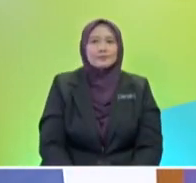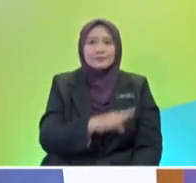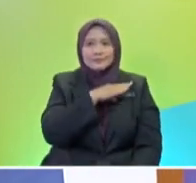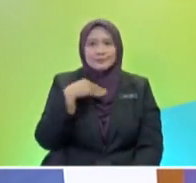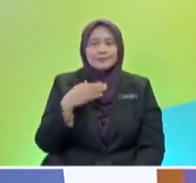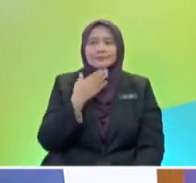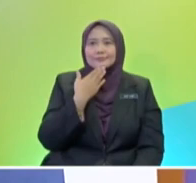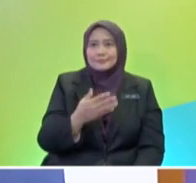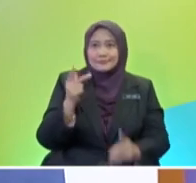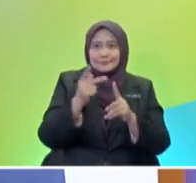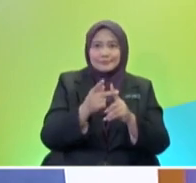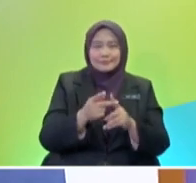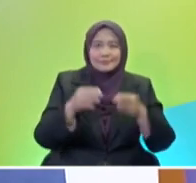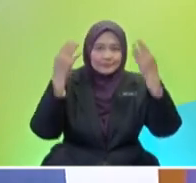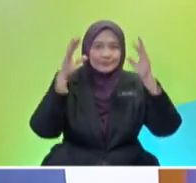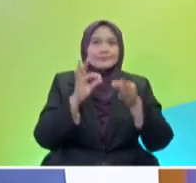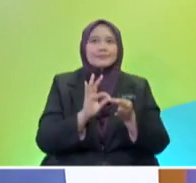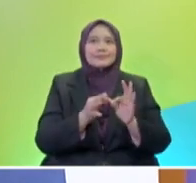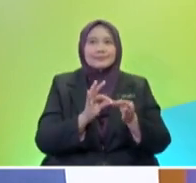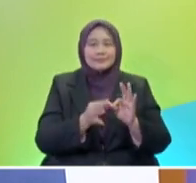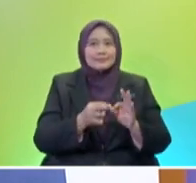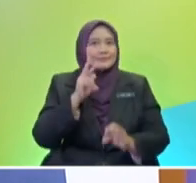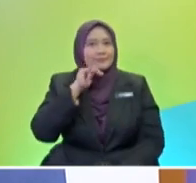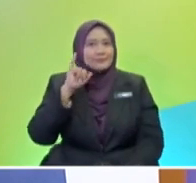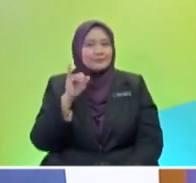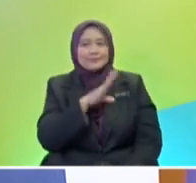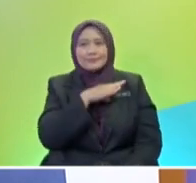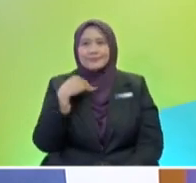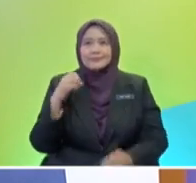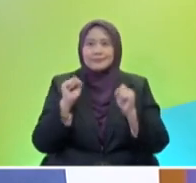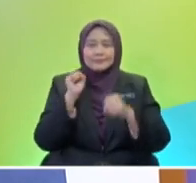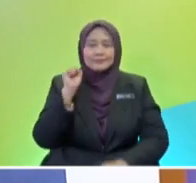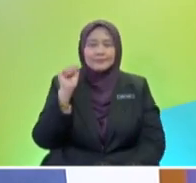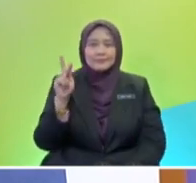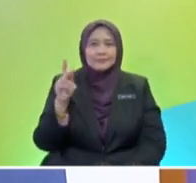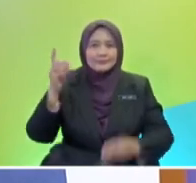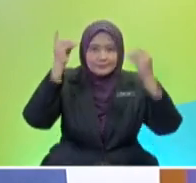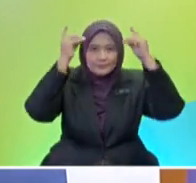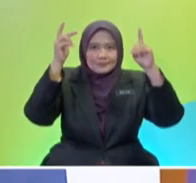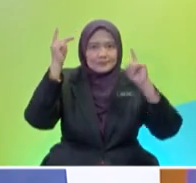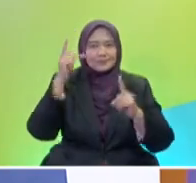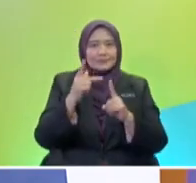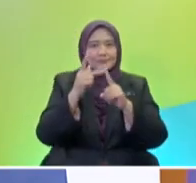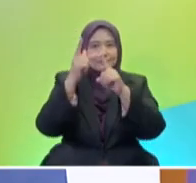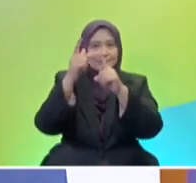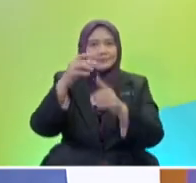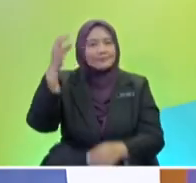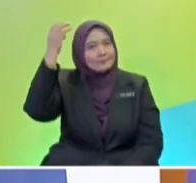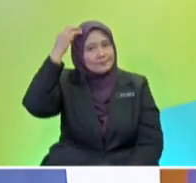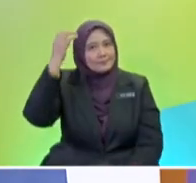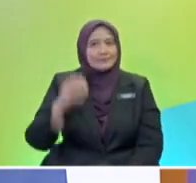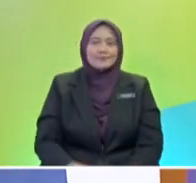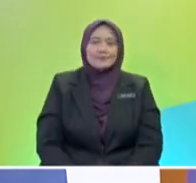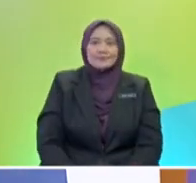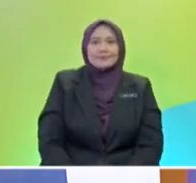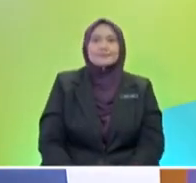terima kasih kepada juru bahasa isyarat kita hari ini cek gu Nur ilda kamarizaman dari sekolah kebangsaan pendidikan khas selango salam selango karena